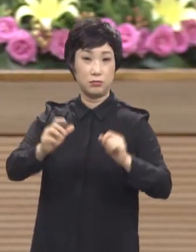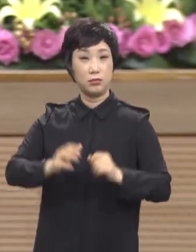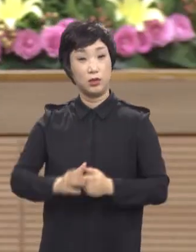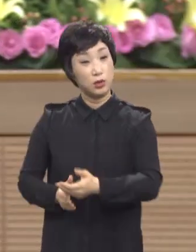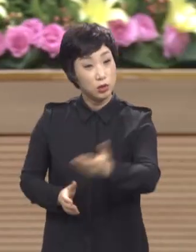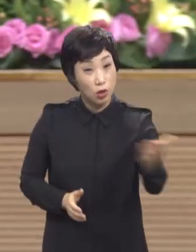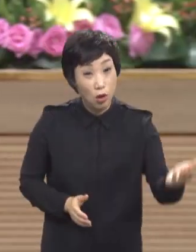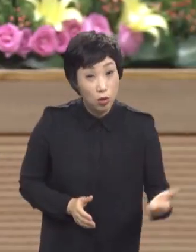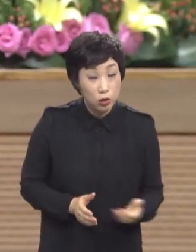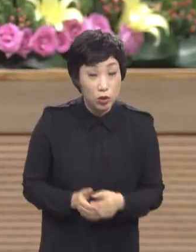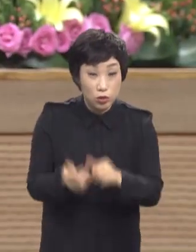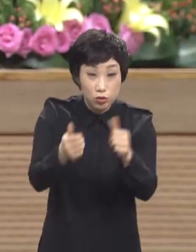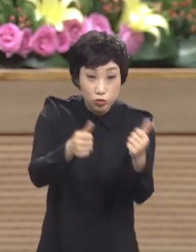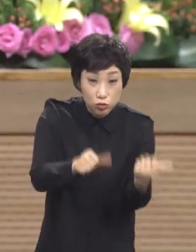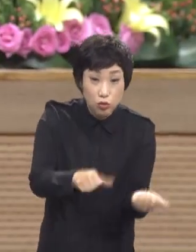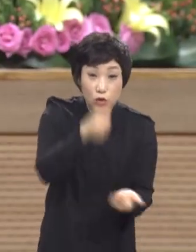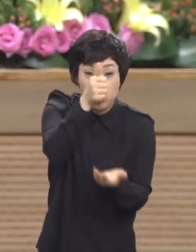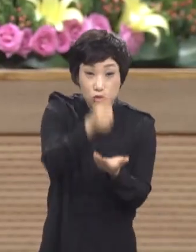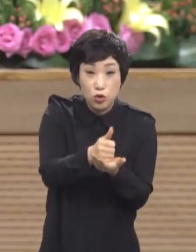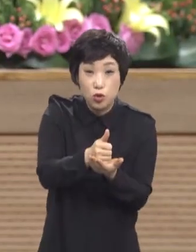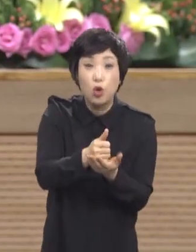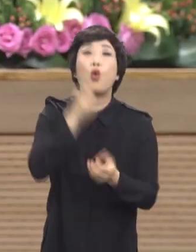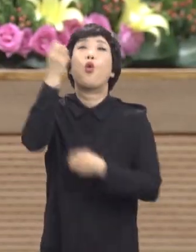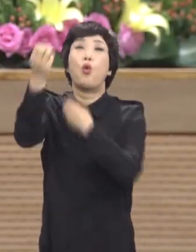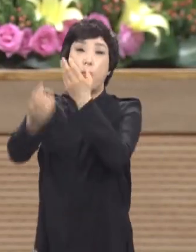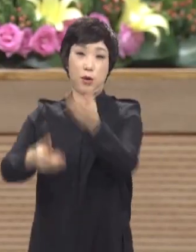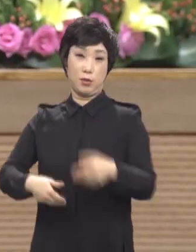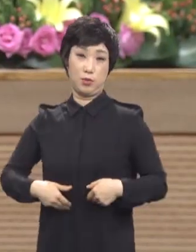네 죽게 된 죄를 내놔라.